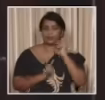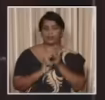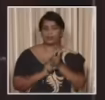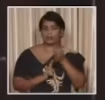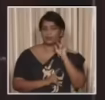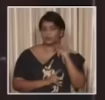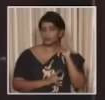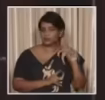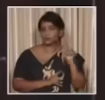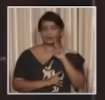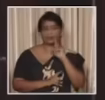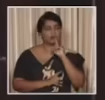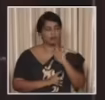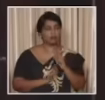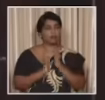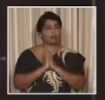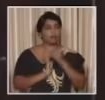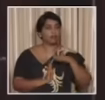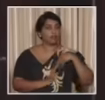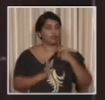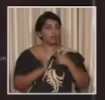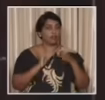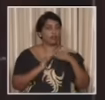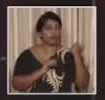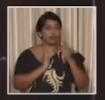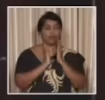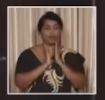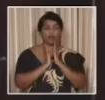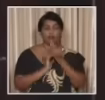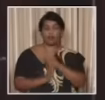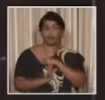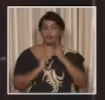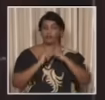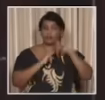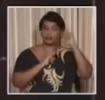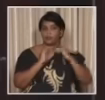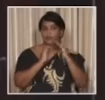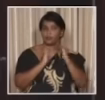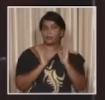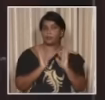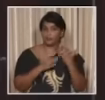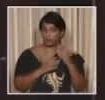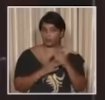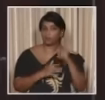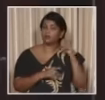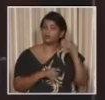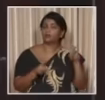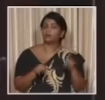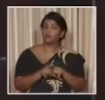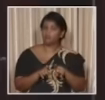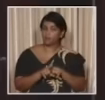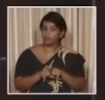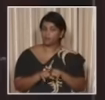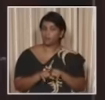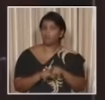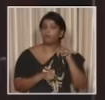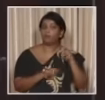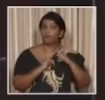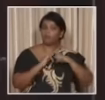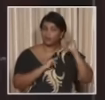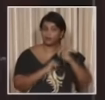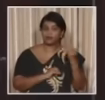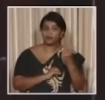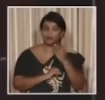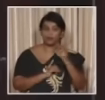tuma sandahan kala mahavihare asrito nau bhikshu vishwavidyalayak aramb karanwa kila, evagema මේ විශ්වවිද්‍යාල